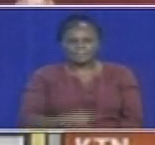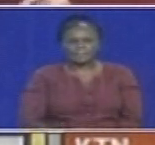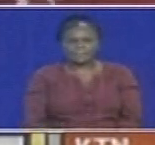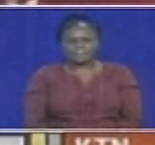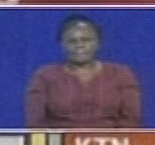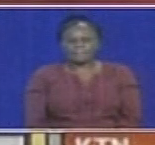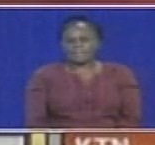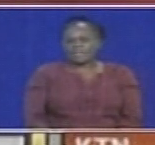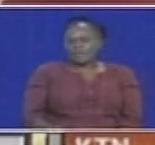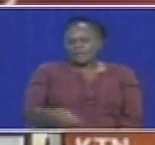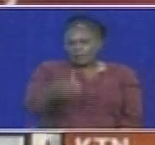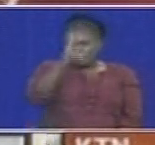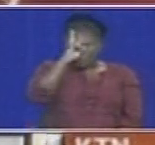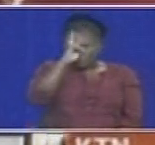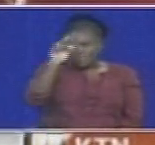Nati polisi wa AP.